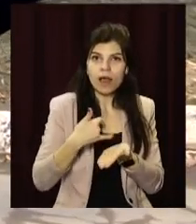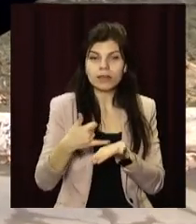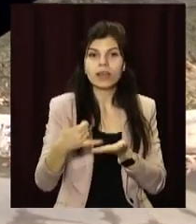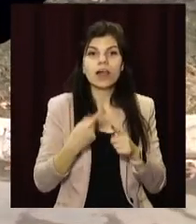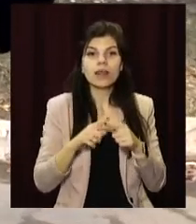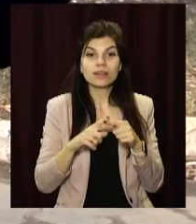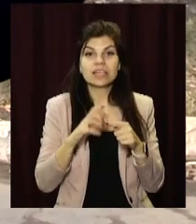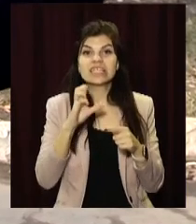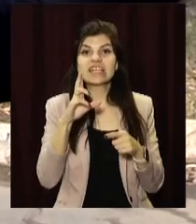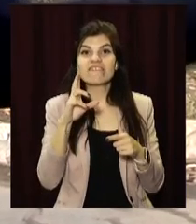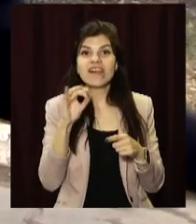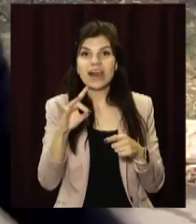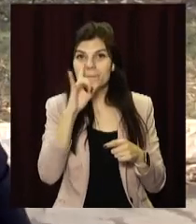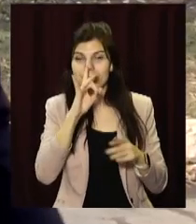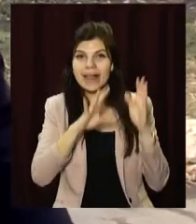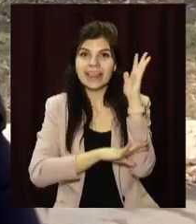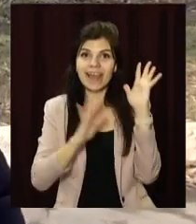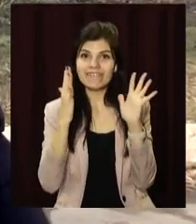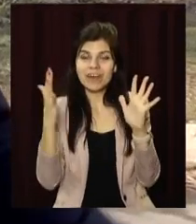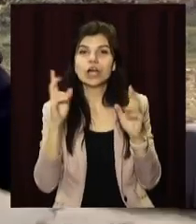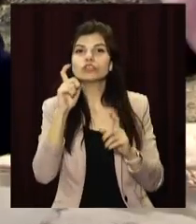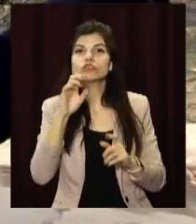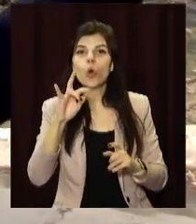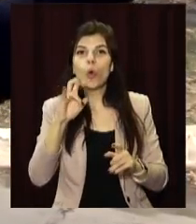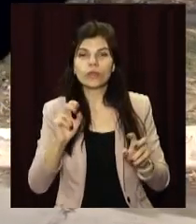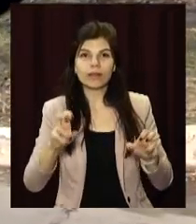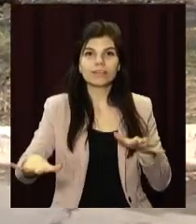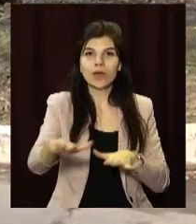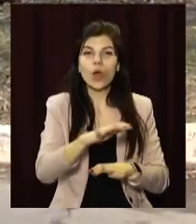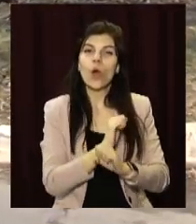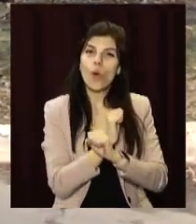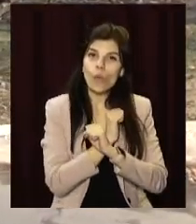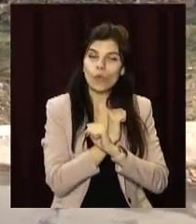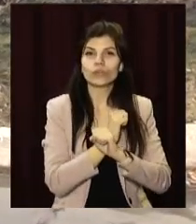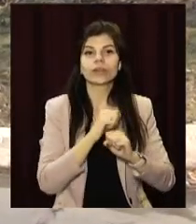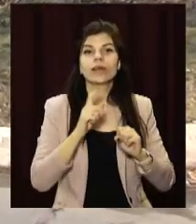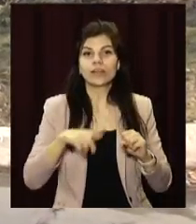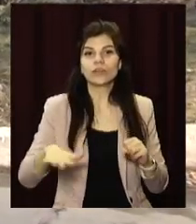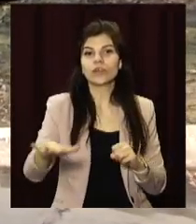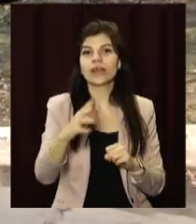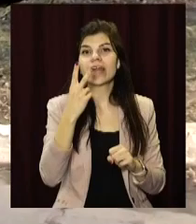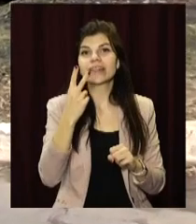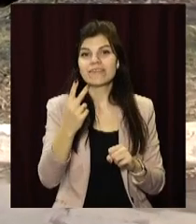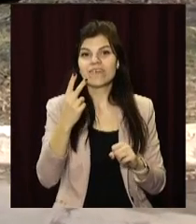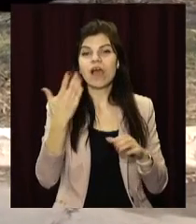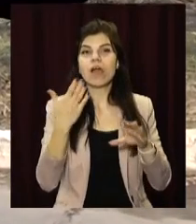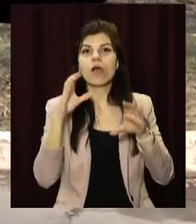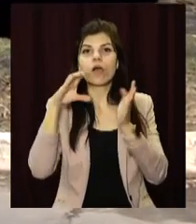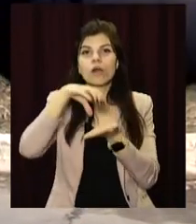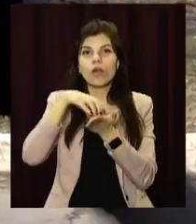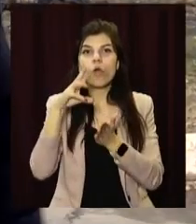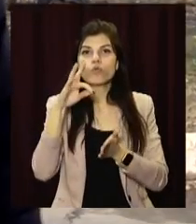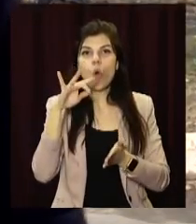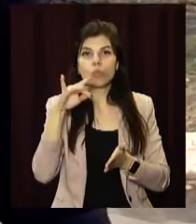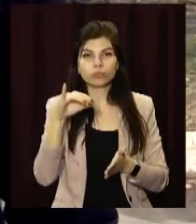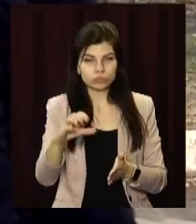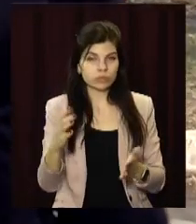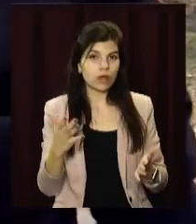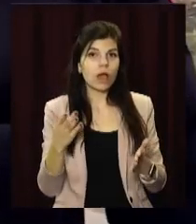дорожки, небольшие скверы на территории больницы, зоны отдыха, а также приведение в порядок двух нижних зданий, двух корпусов, один из